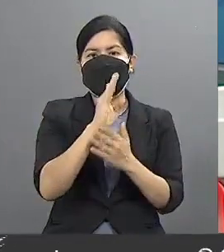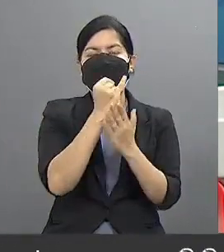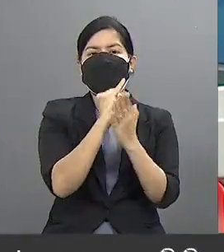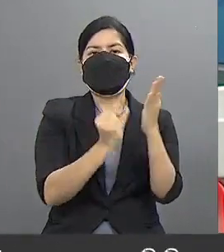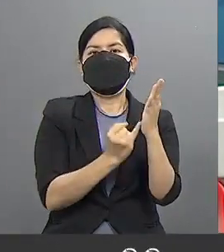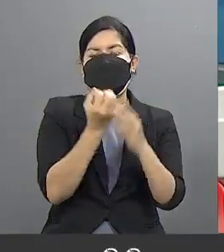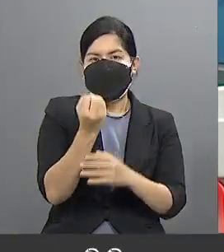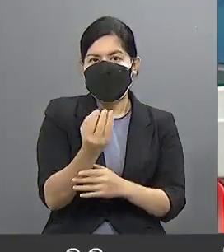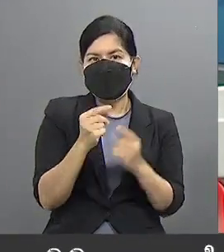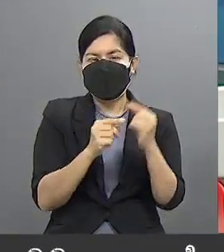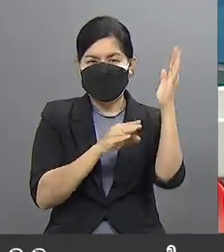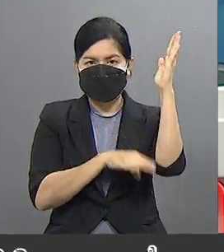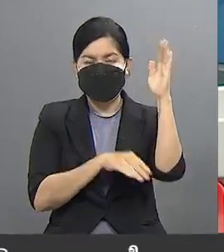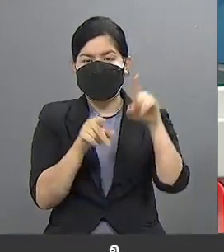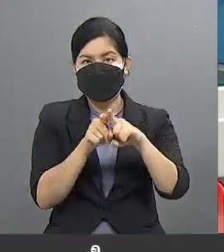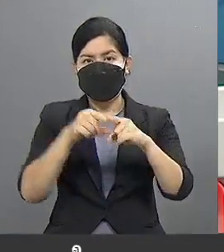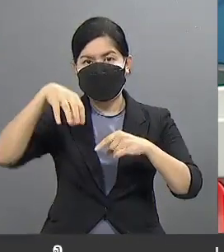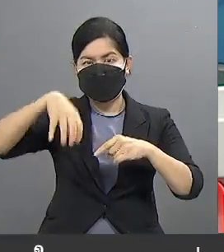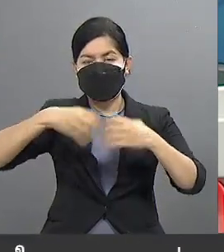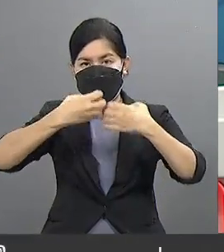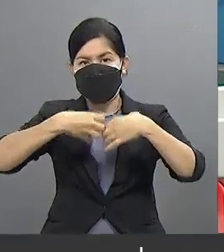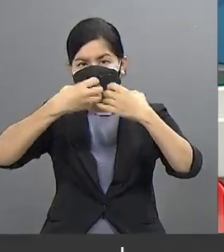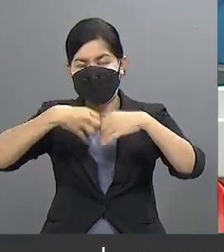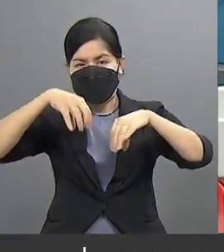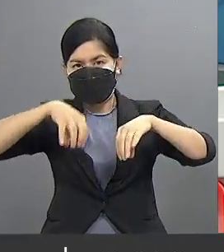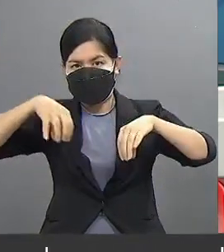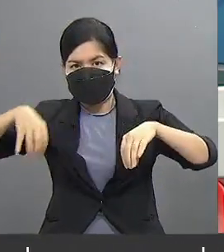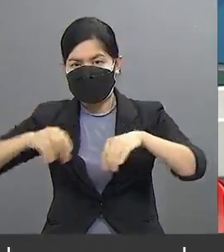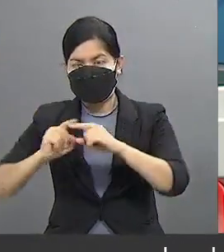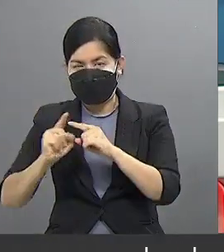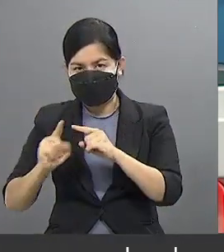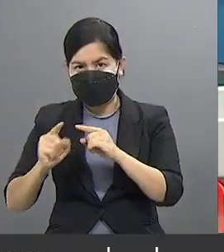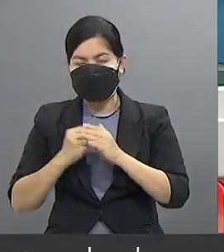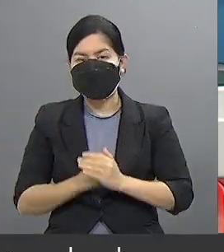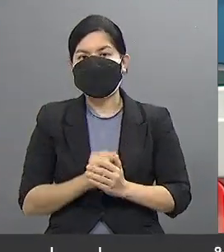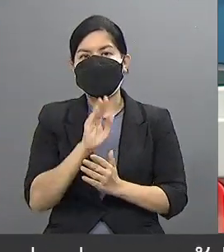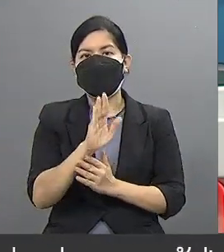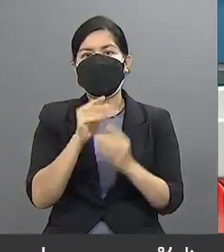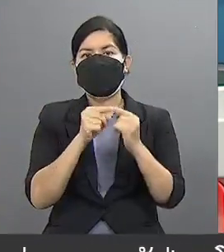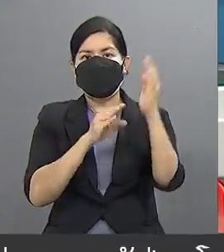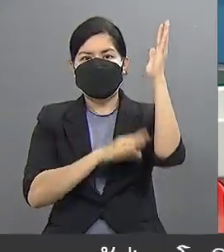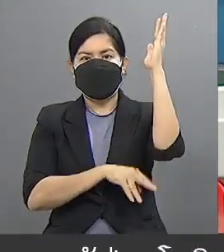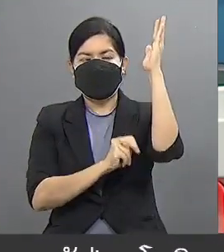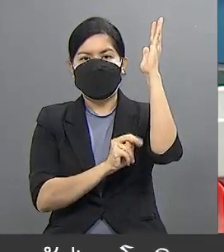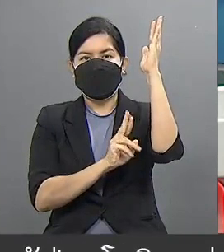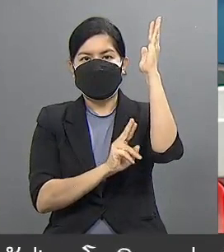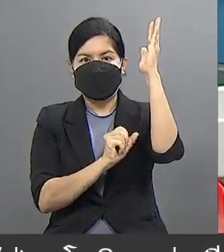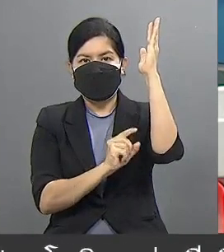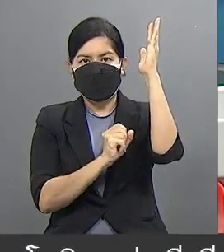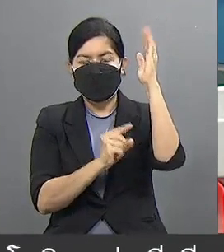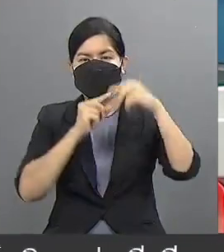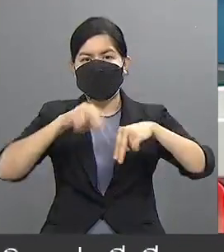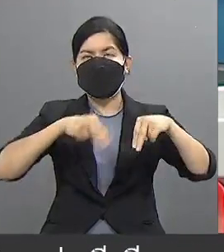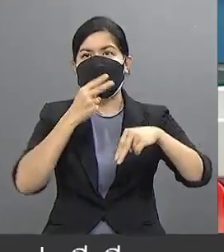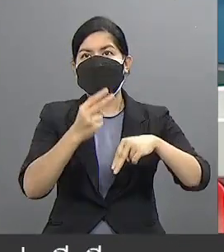เองก็ไปพบที่โรงงานหลายแห่งเหมือนกันแต่สำหรับในพื้นที่ของนครศรีธรรมราชนะคะมีการไปตรวจสอบเอกสารมาตรการ